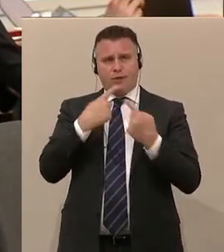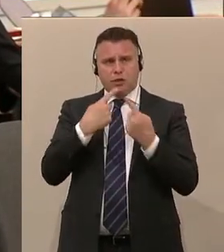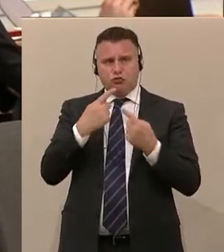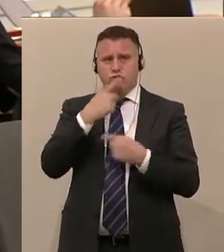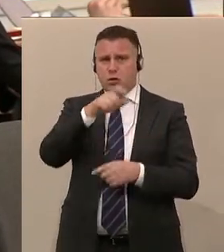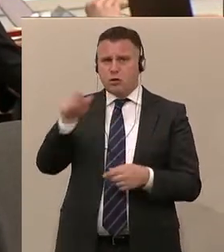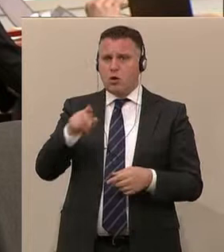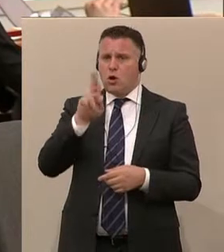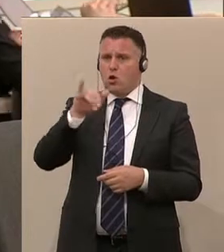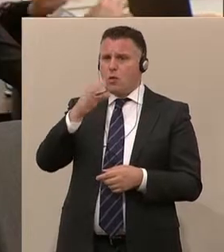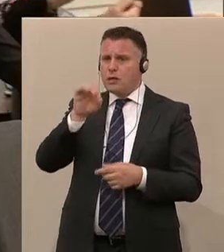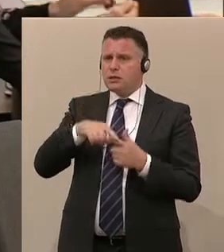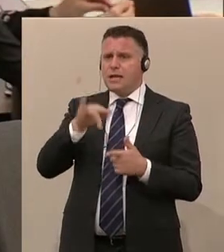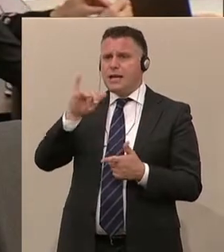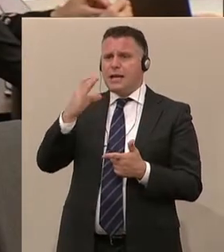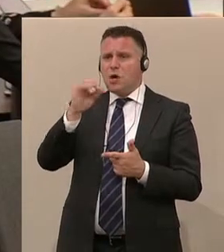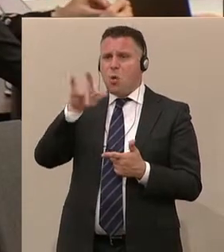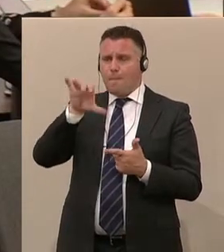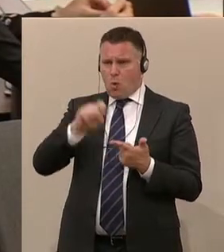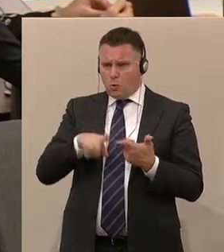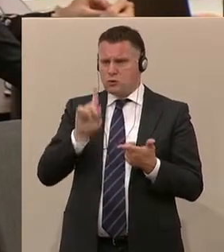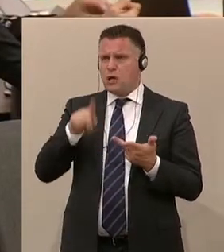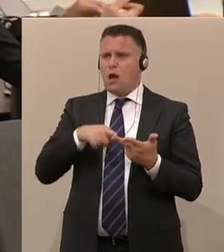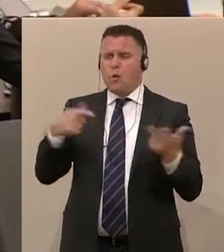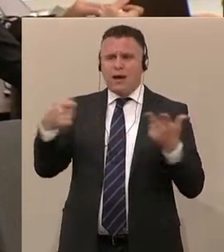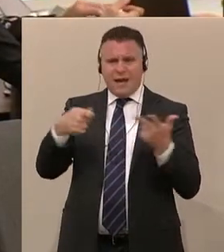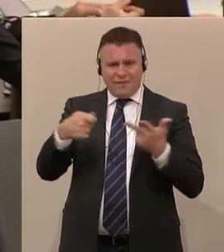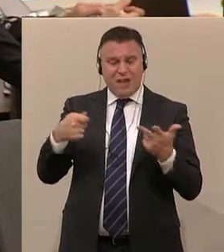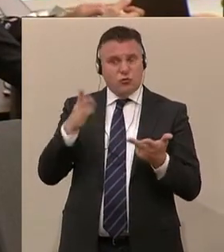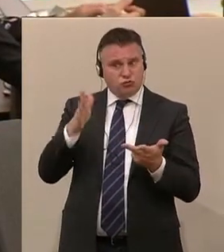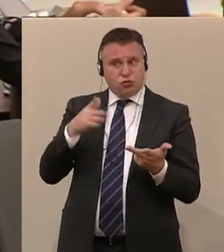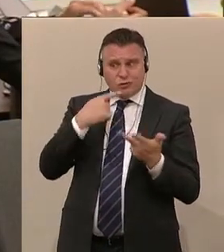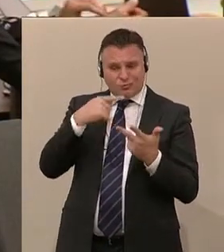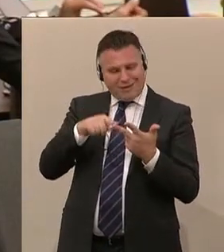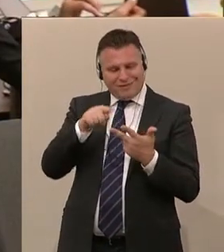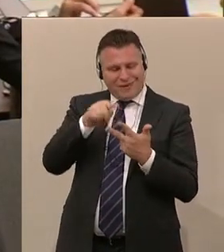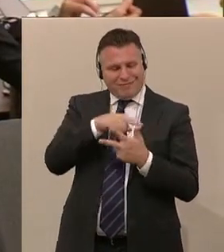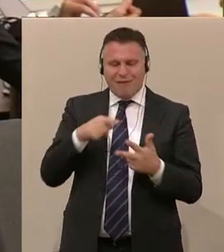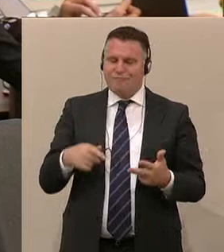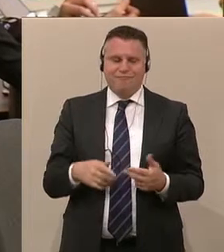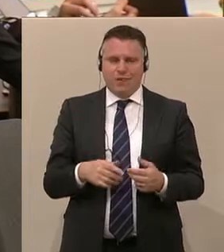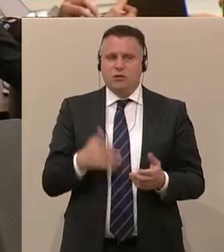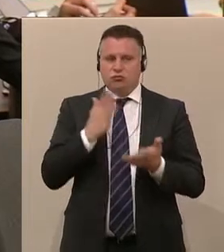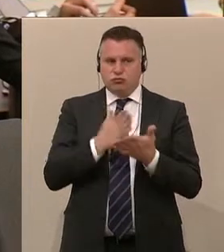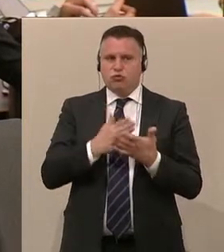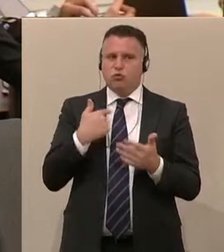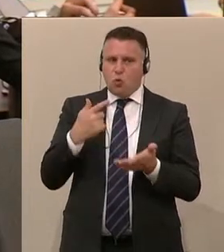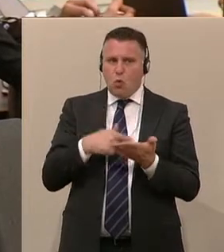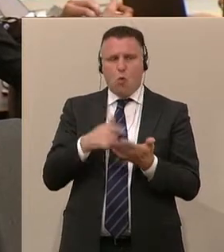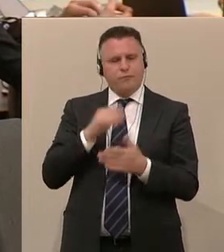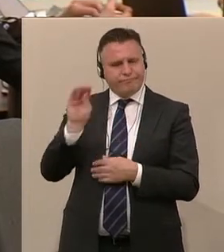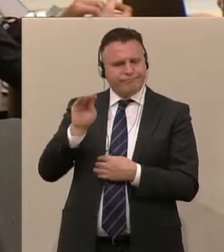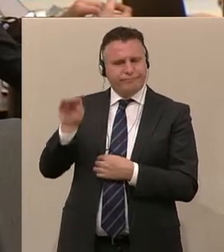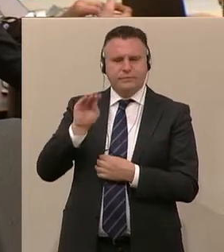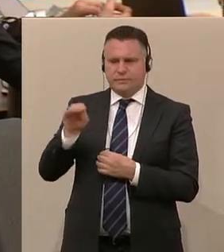und Vertretern der UNESCO, von ICOMOS, auch mit dem Investor selbst. Und es ist immer wieder auch darauf hingewiesen worden,